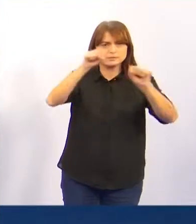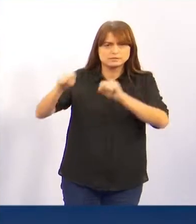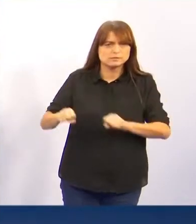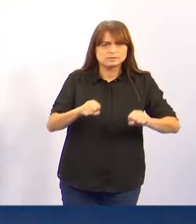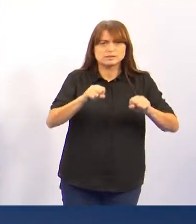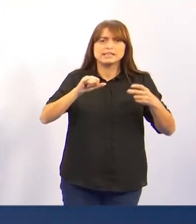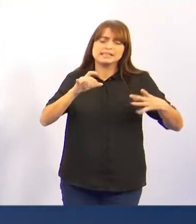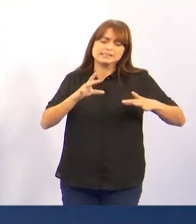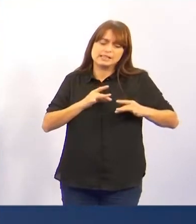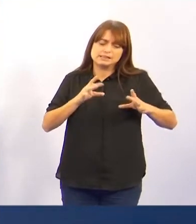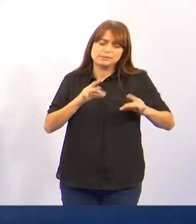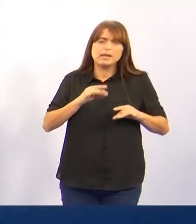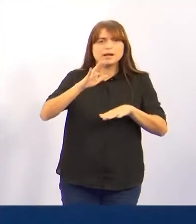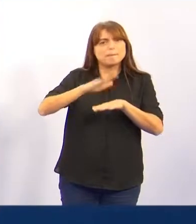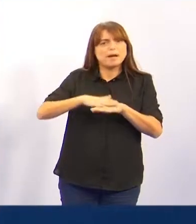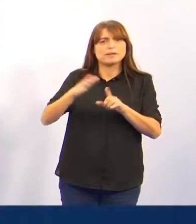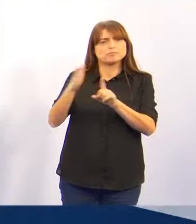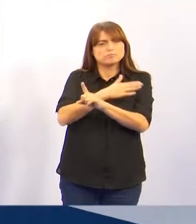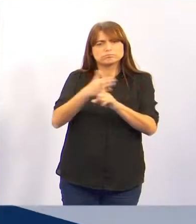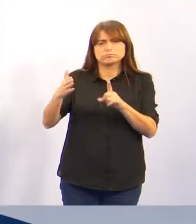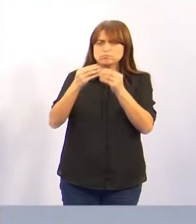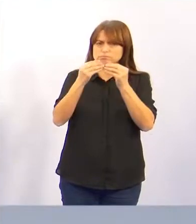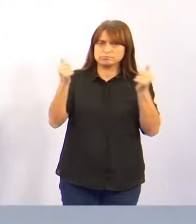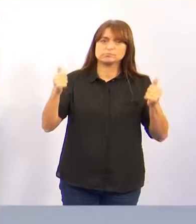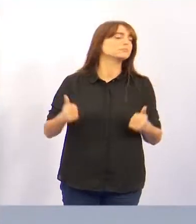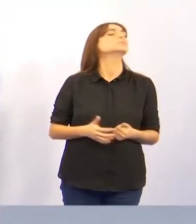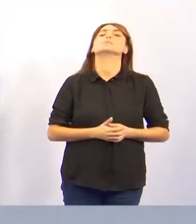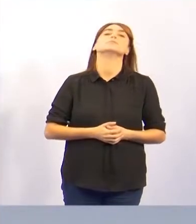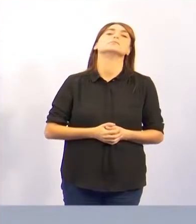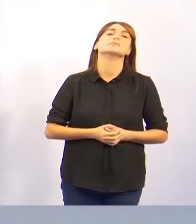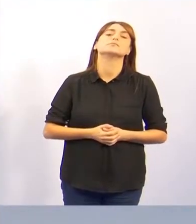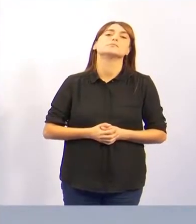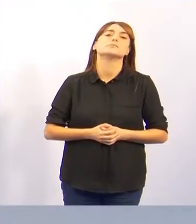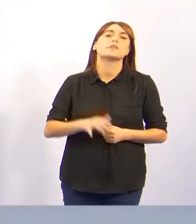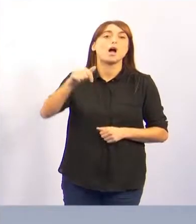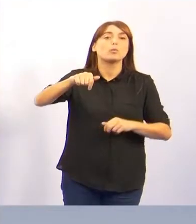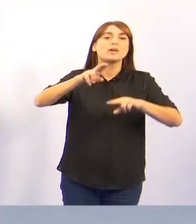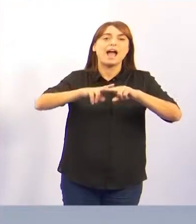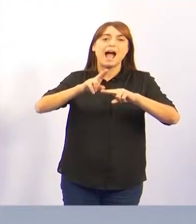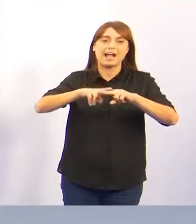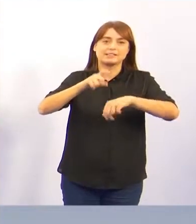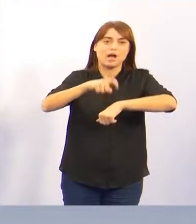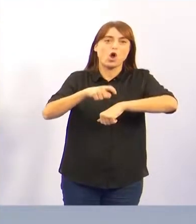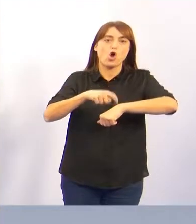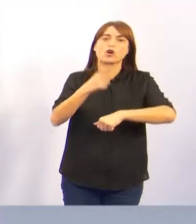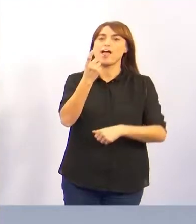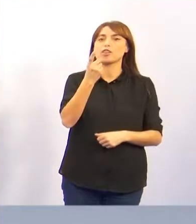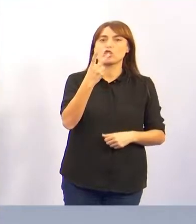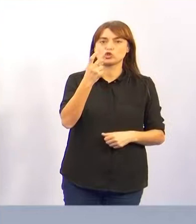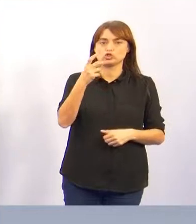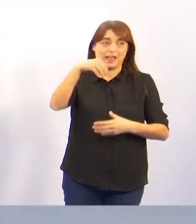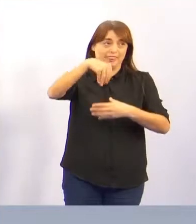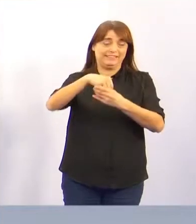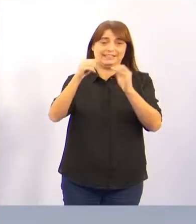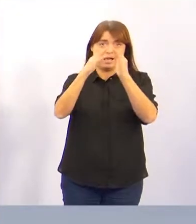que tenim de les violències masclistes al nostre país. Avui dèiem, hi ha previst un acte a les 12 aquí a l'edifici de les delegacions. També